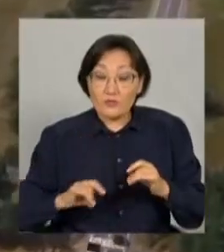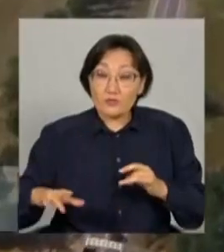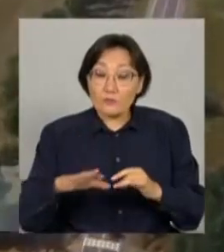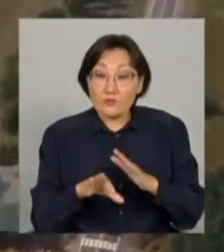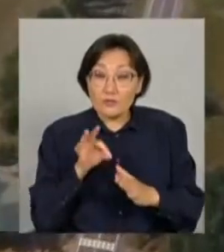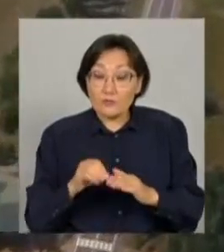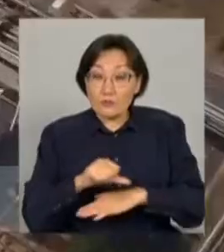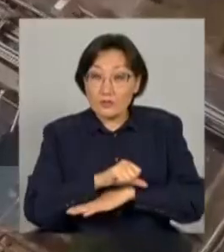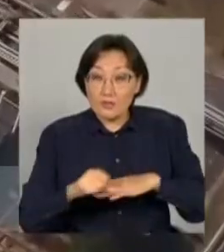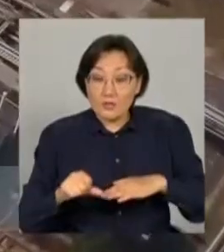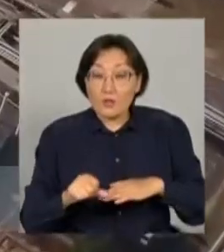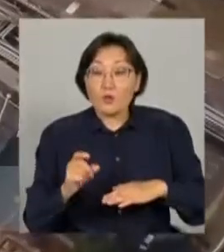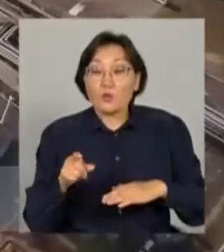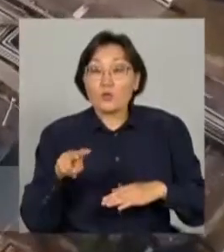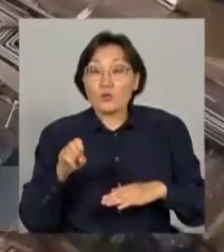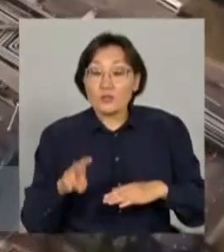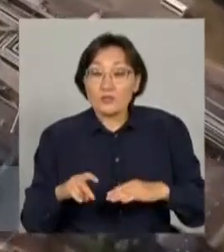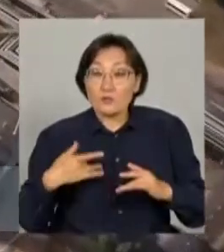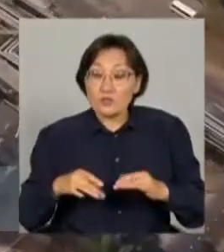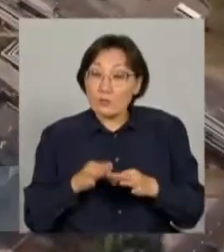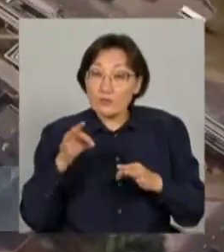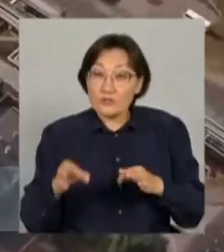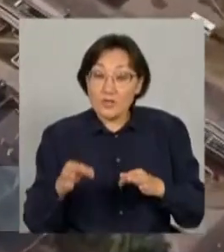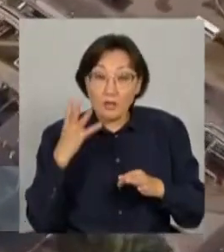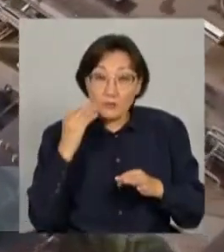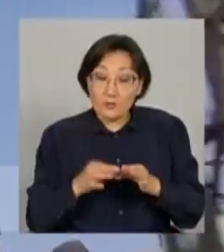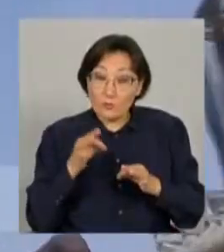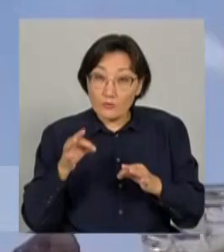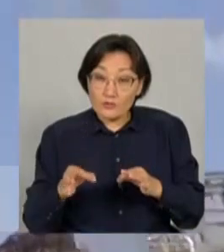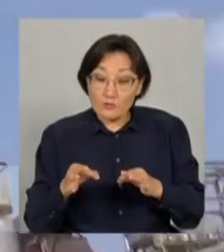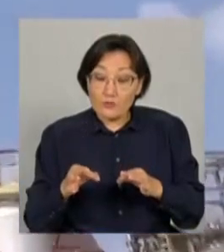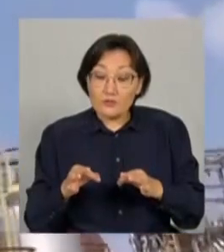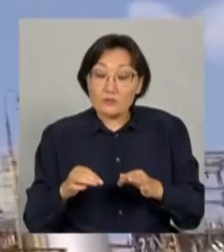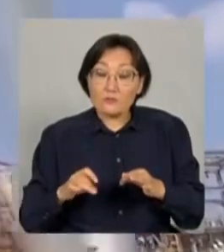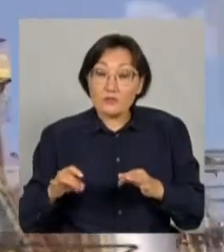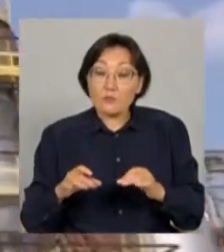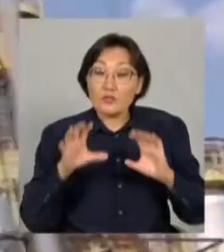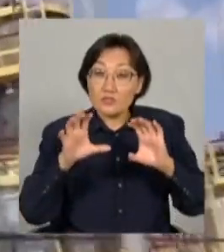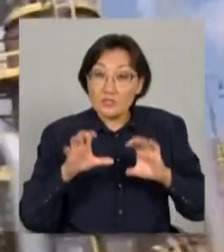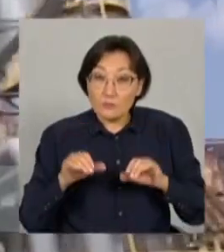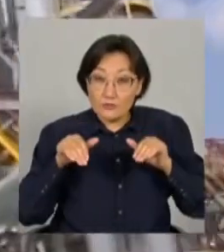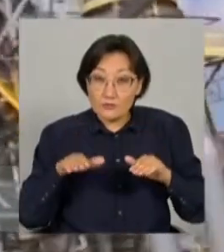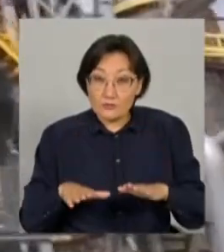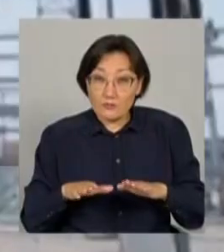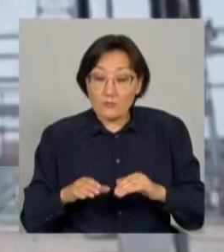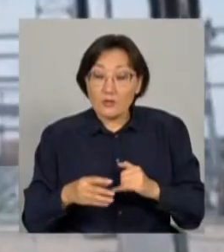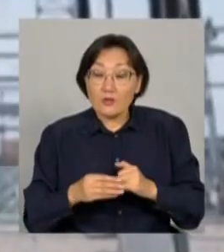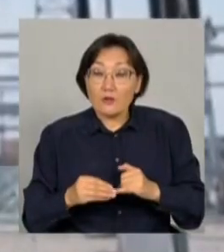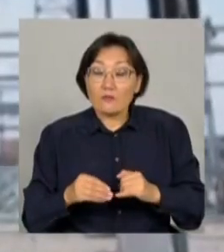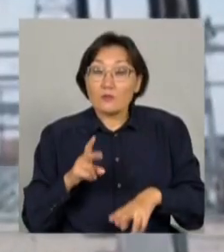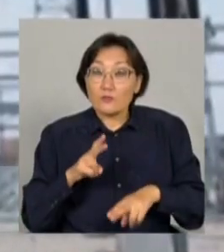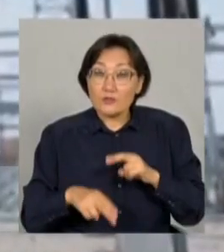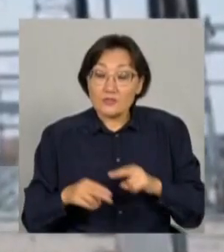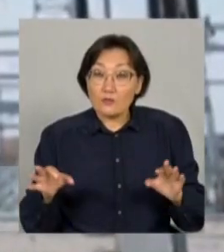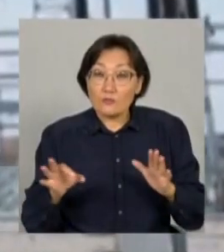района выбрана территория села Улькен Жамбылского района Алматинской области. Отмечается, что по закону решение о возведении ядерных